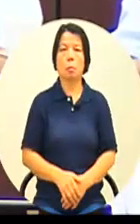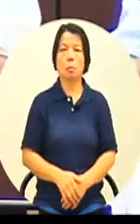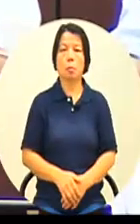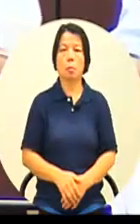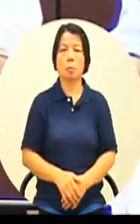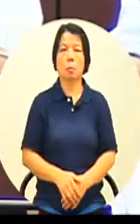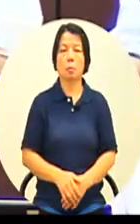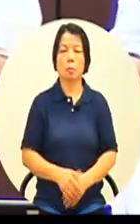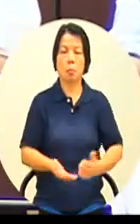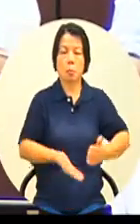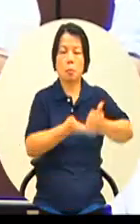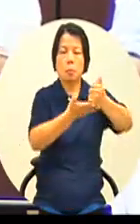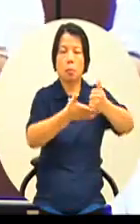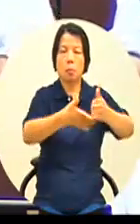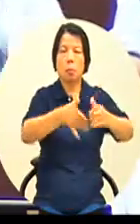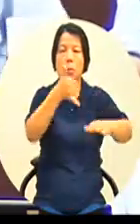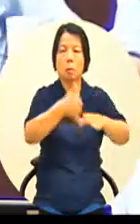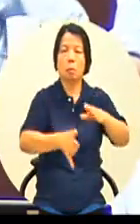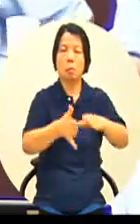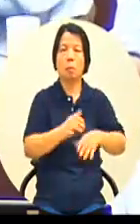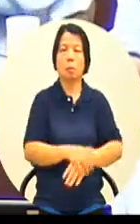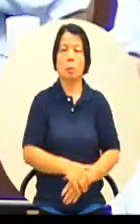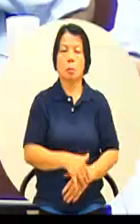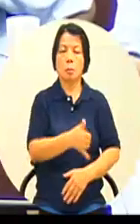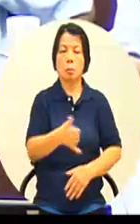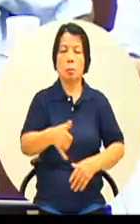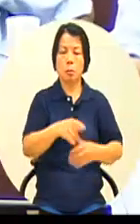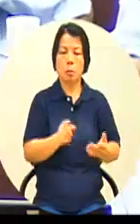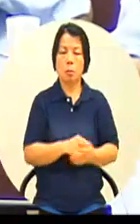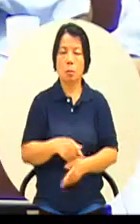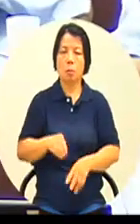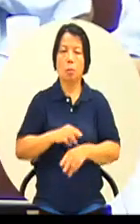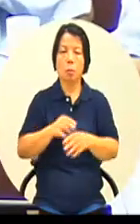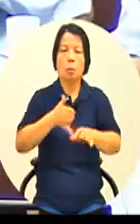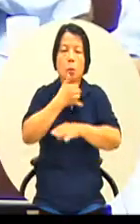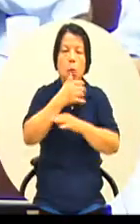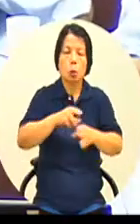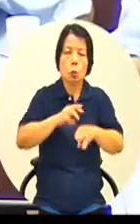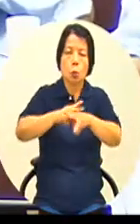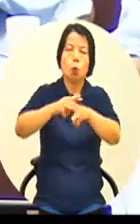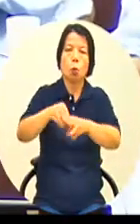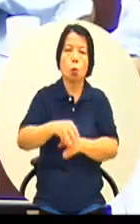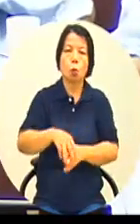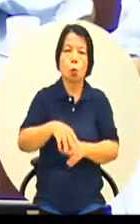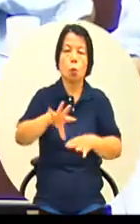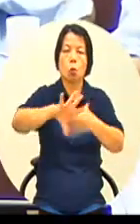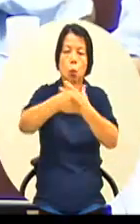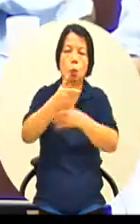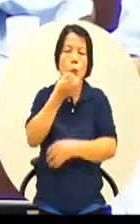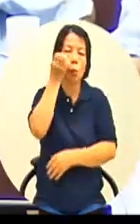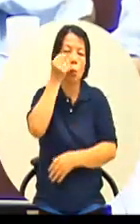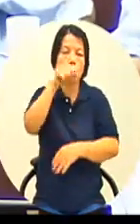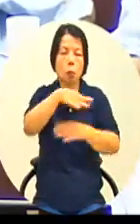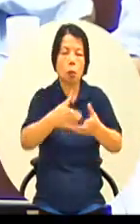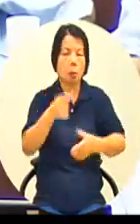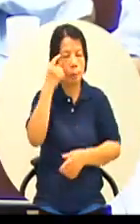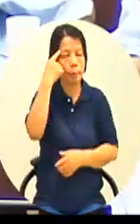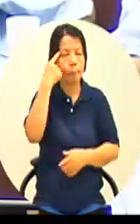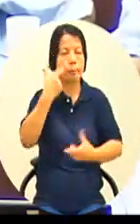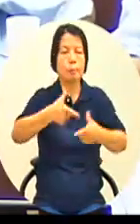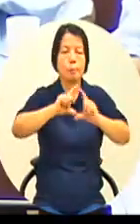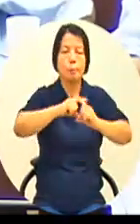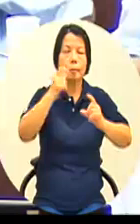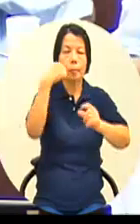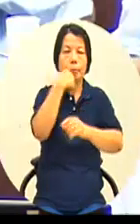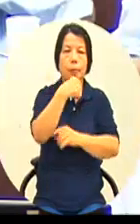很敬佩沈议员去国外观光的同时，也思考我们高雄观光的发展哈。所以博尔这个所在，